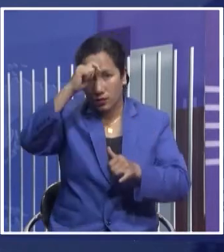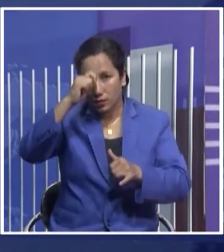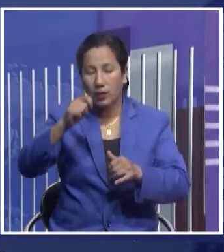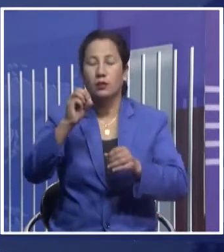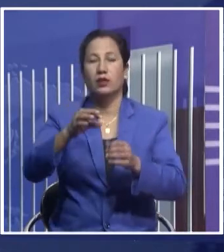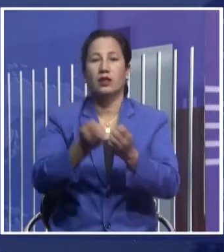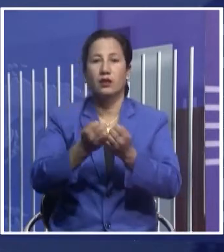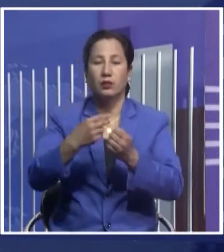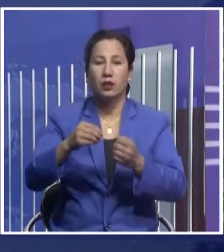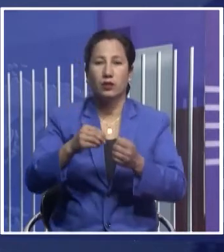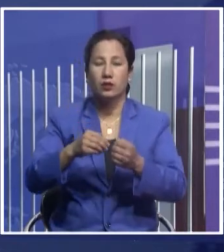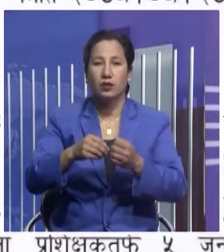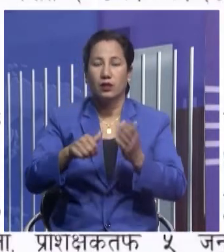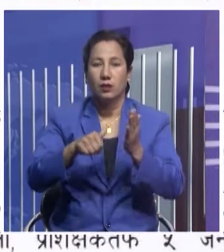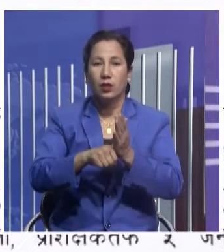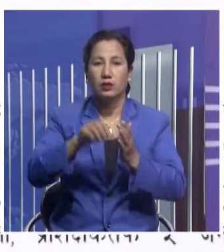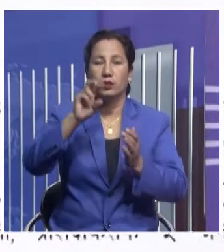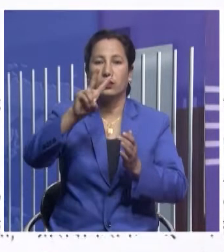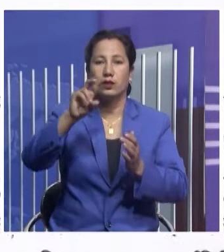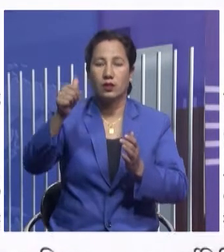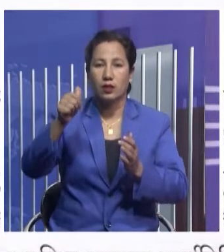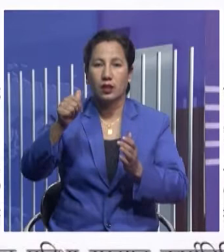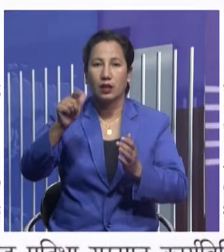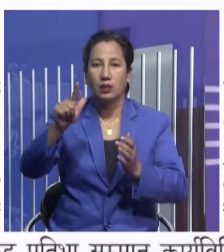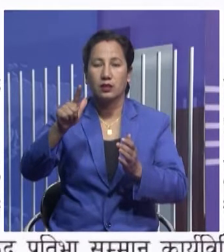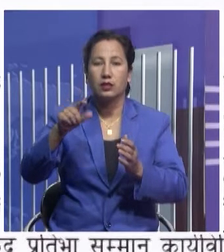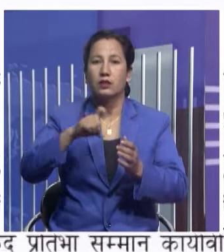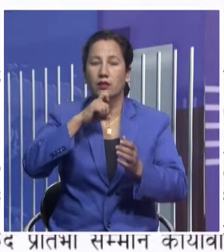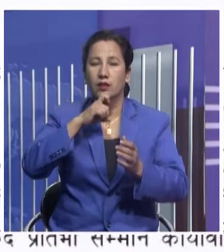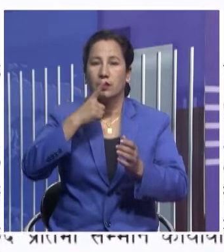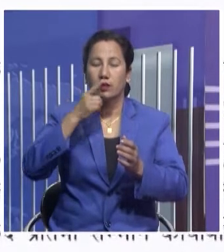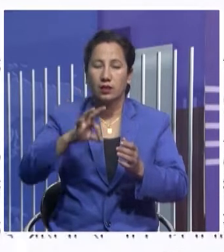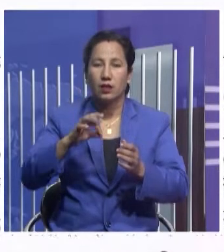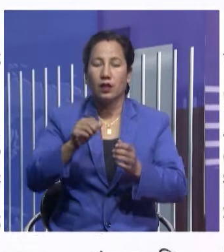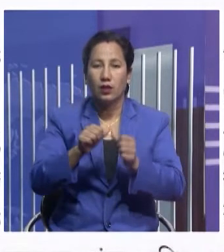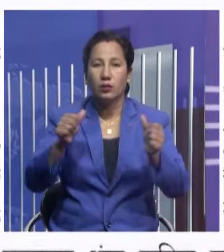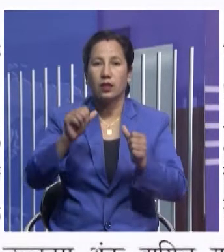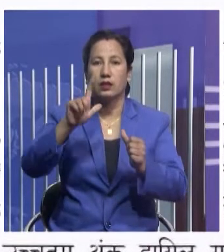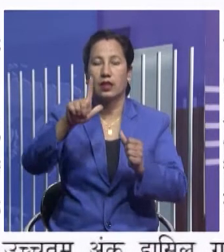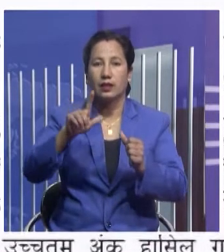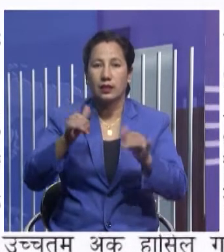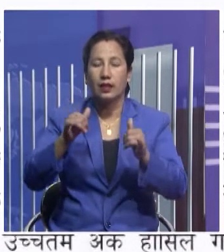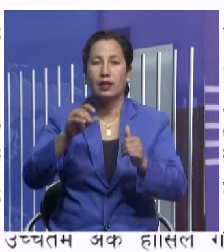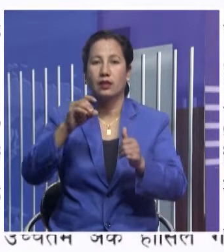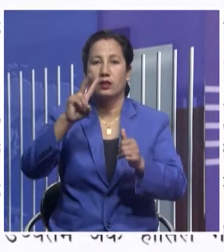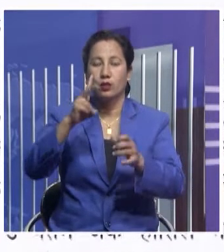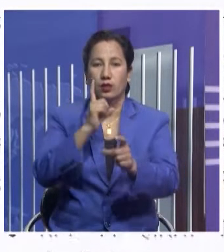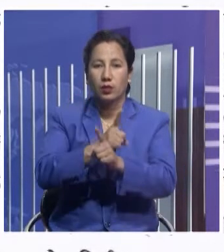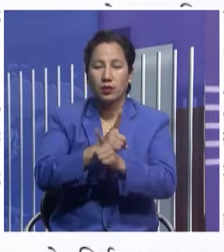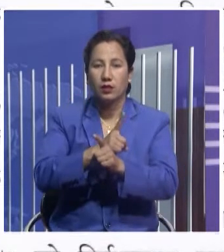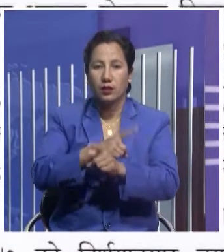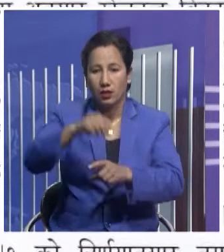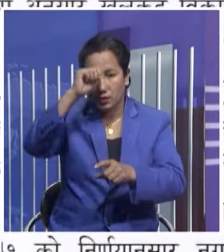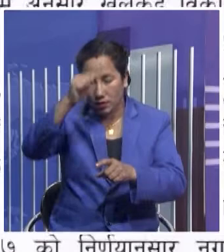छ। मङ्सिर 27 गतेको मन्त्रीस्तरीय निर्णय अनुसार 7 खेलाडी, 2 प्रशिक्षक र 1 निर्णायकलाई प्रतिभा